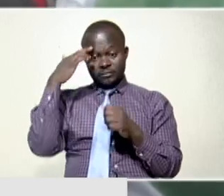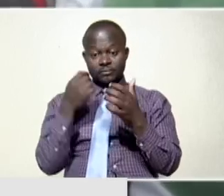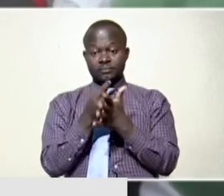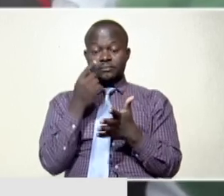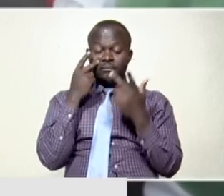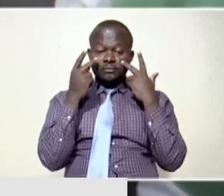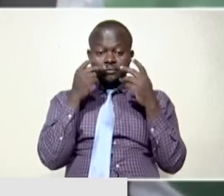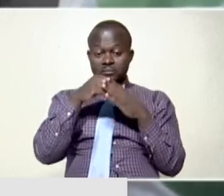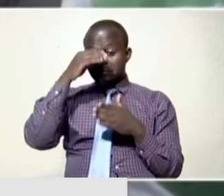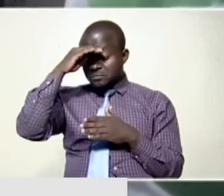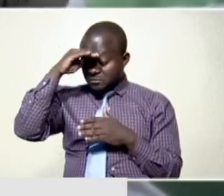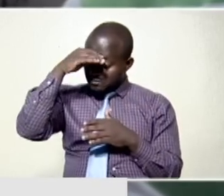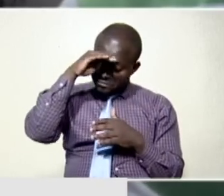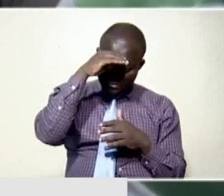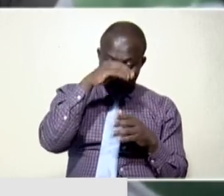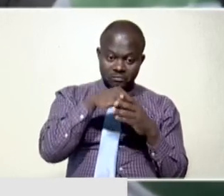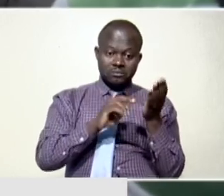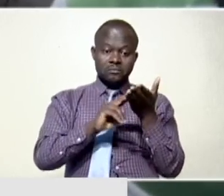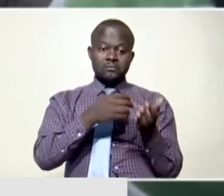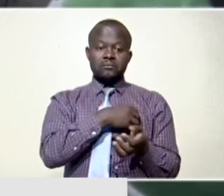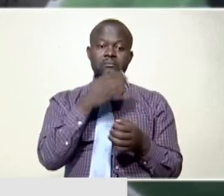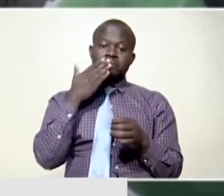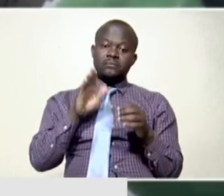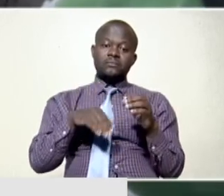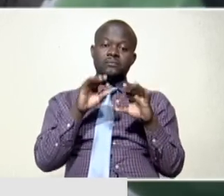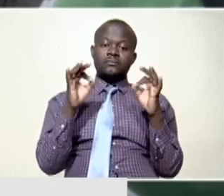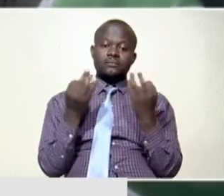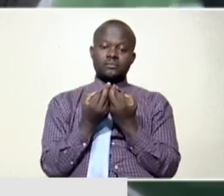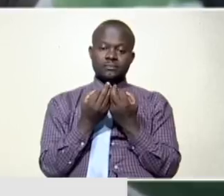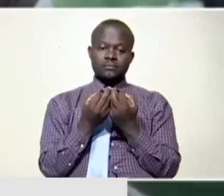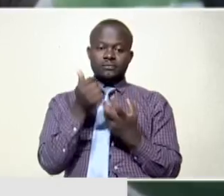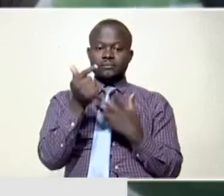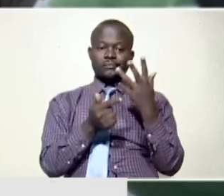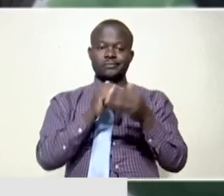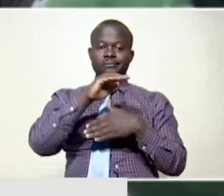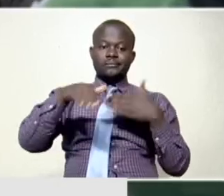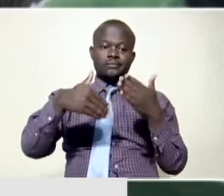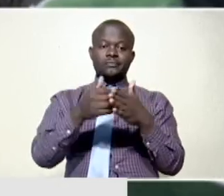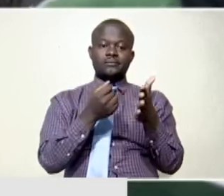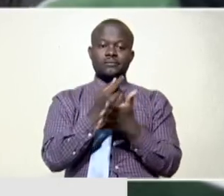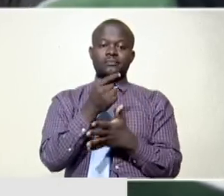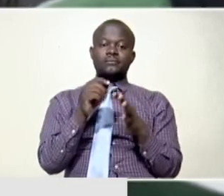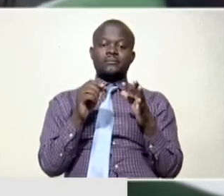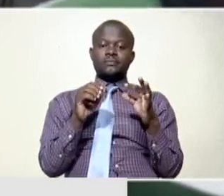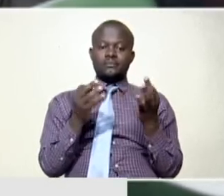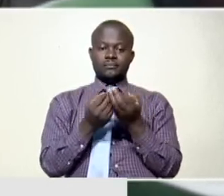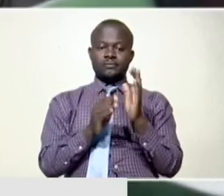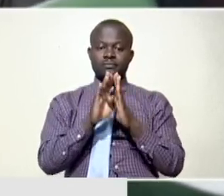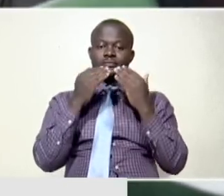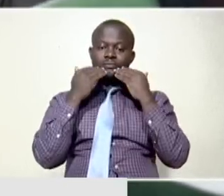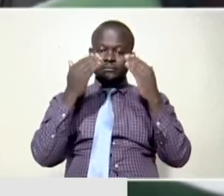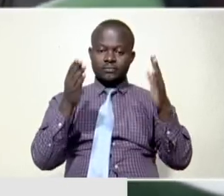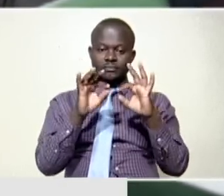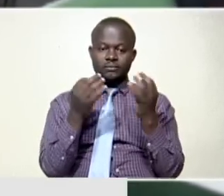ugasanga ni ubusinzi ni ugukoresha umutungo nabi w'urugo. Ibyo rero bituma urugo rudatera imbere.